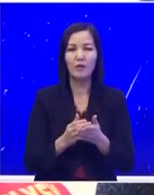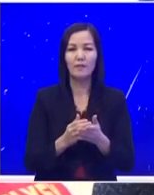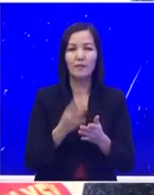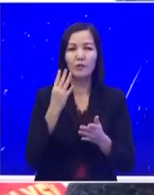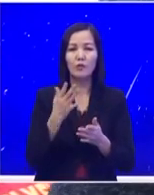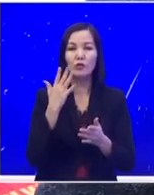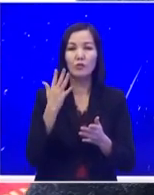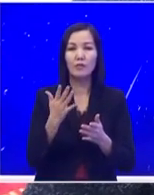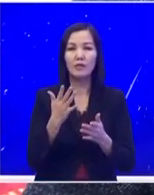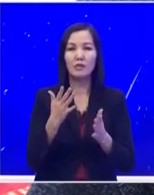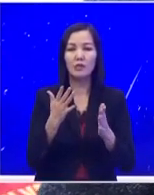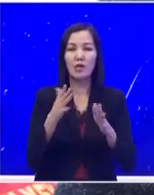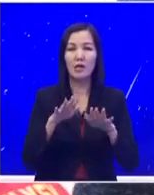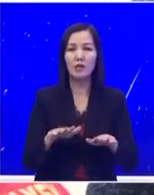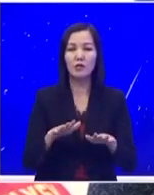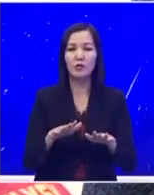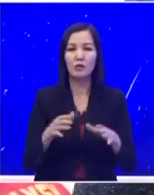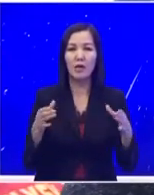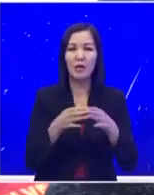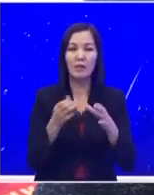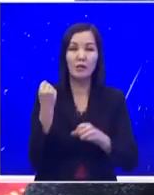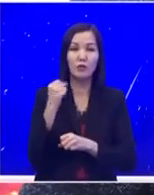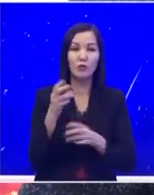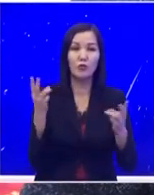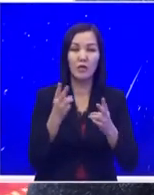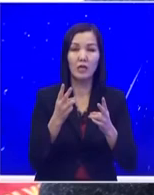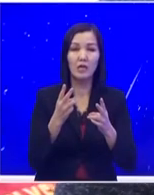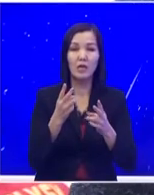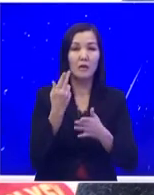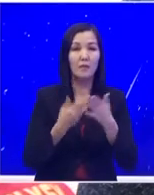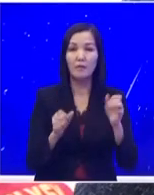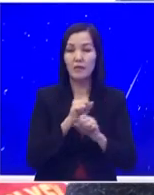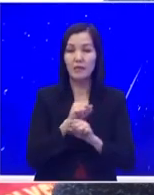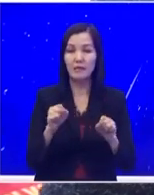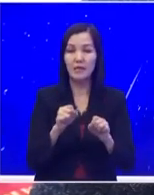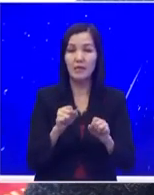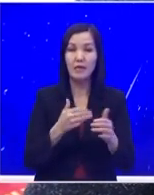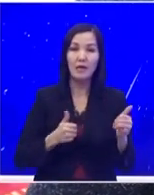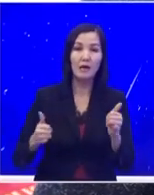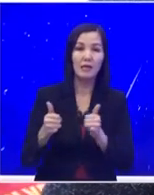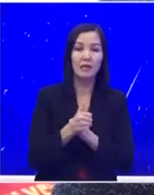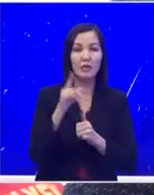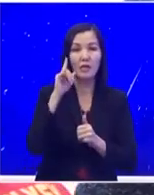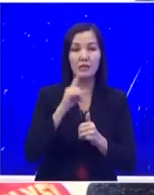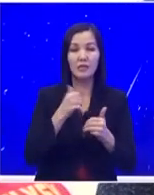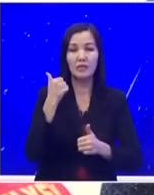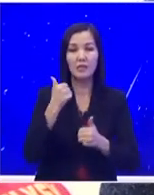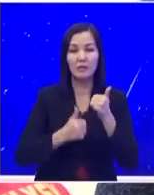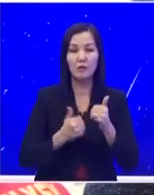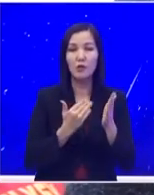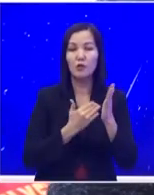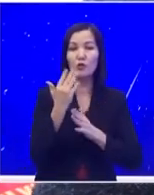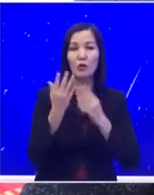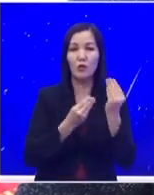артымызда келе жатқан 4-ші, 5-ші, 6-шы орындағы командаларды ұту керек. Оларға ұтылмау керек. оларымызды ұтсап, біз осы Қазақстан чемпионаты бойынша жоғарғы